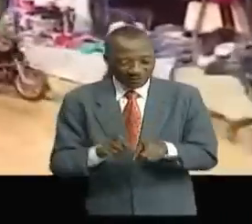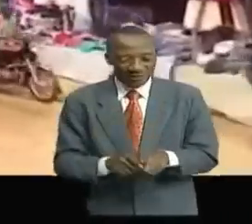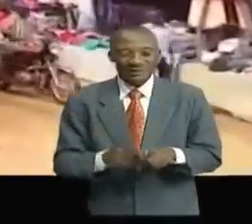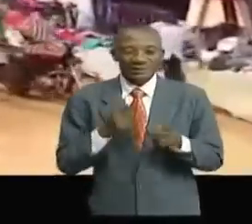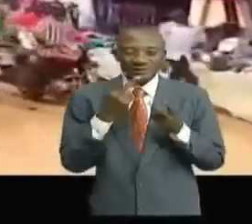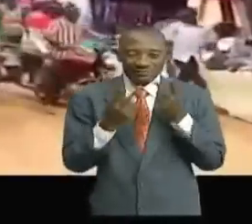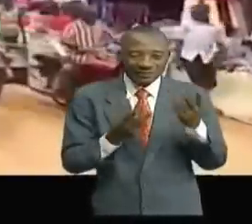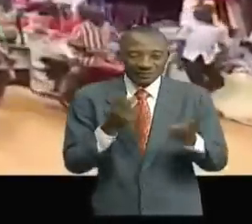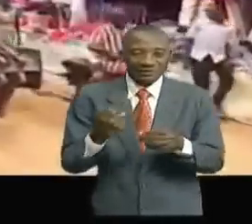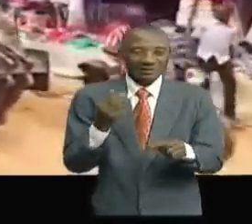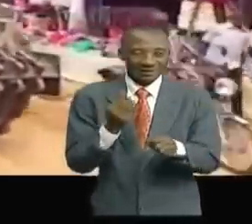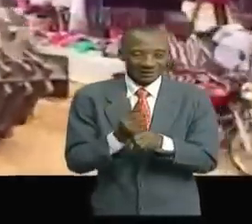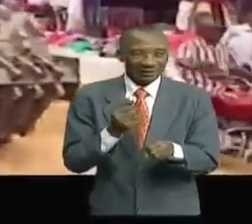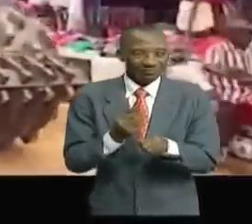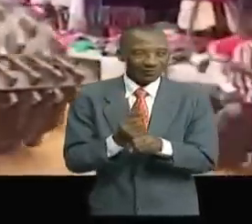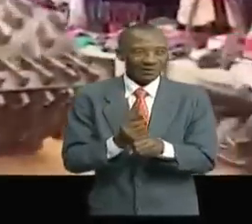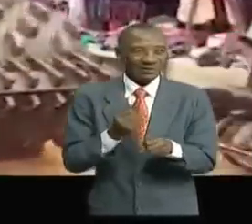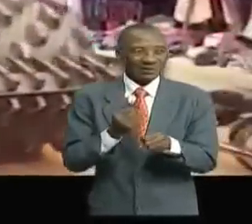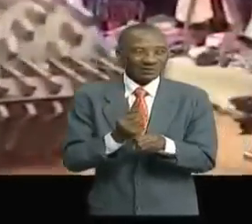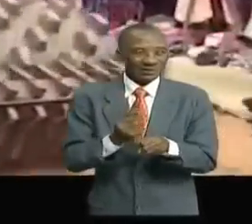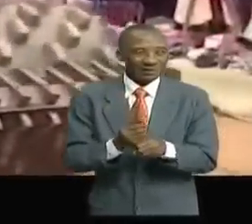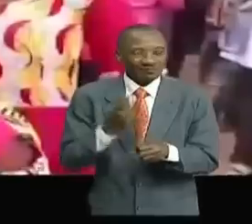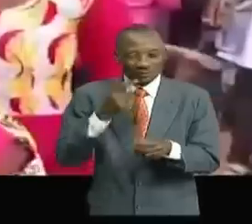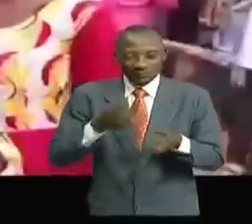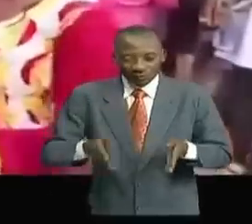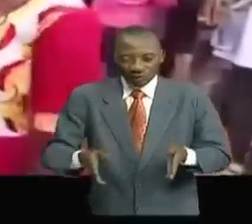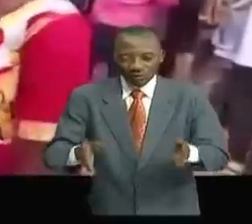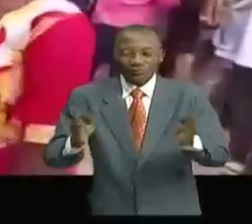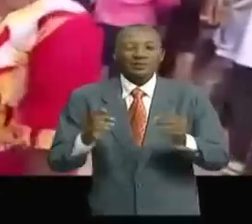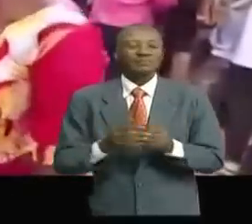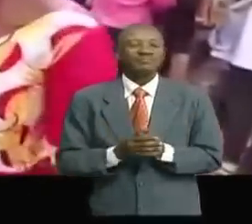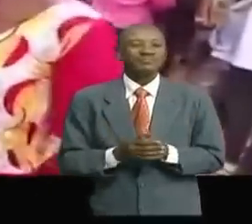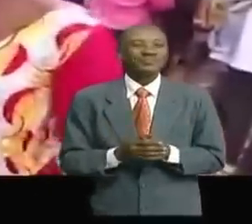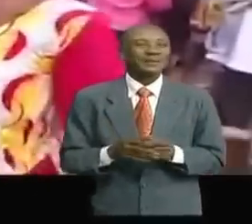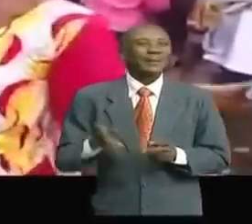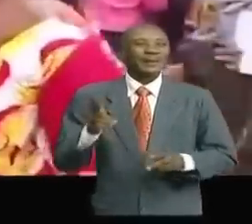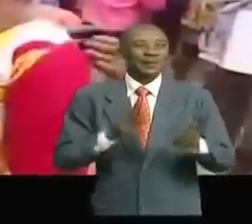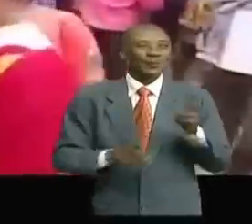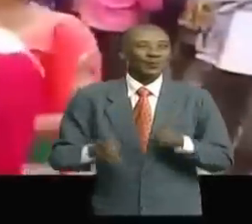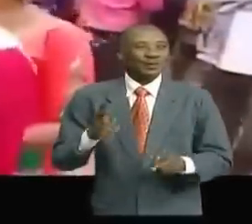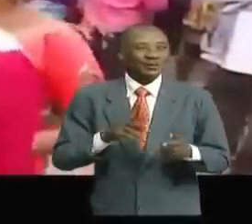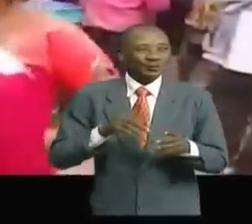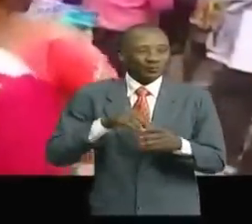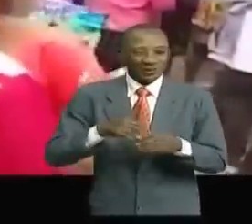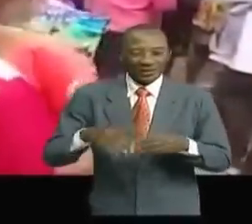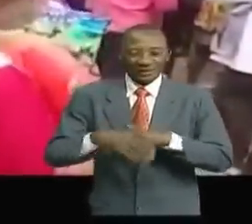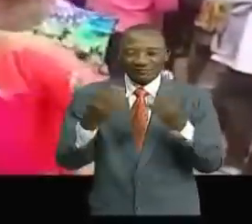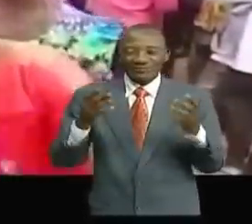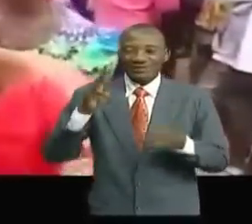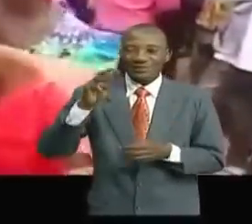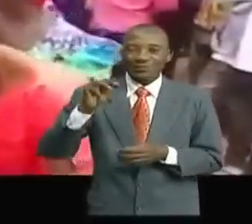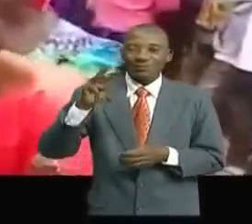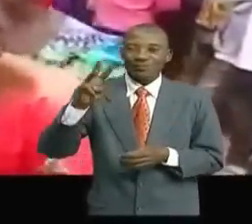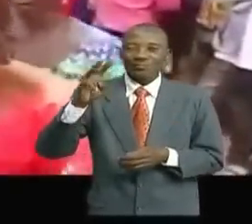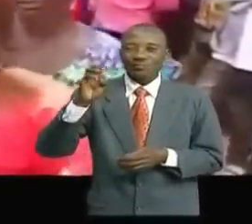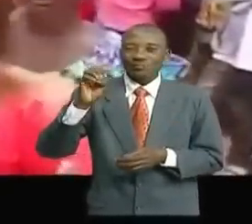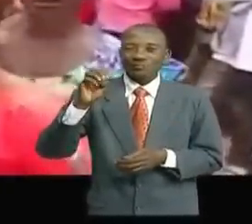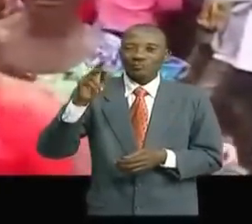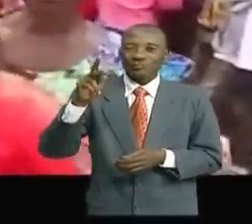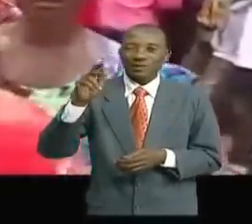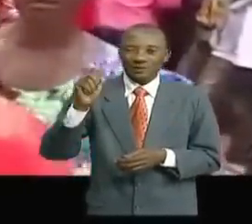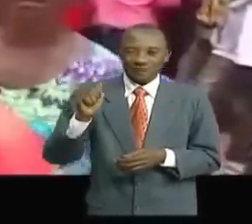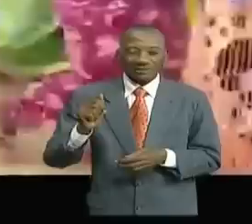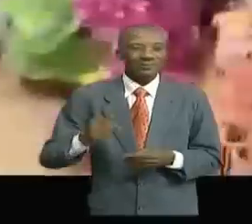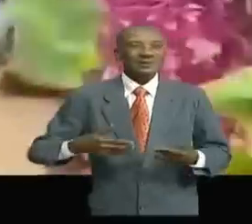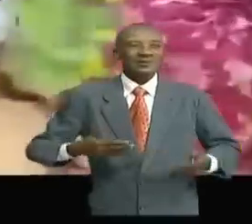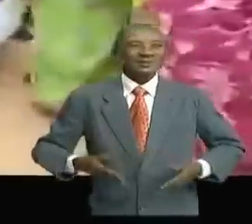week-end dernier, la population de Mweka était en liesse. Dans toutes les cités, les mamas Bolingo, les jeunes réunis au sein de l'association, les